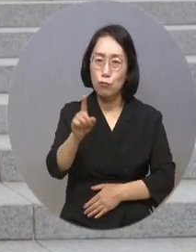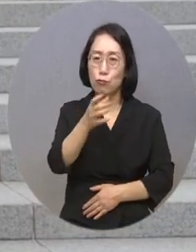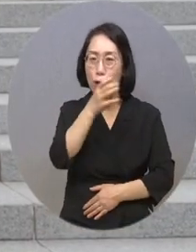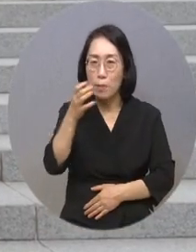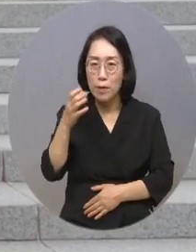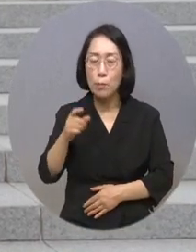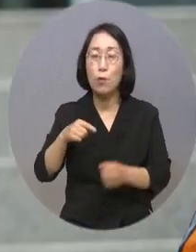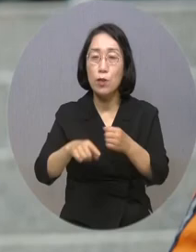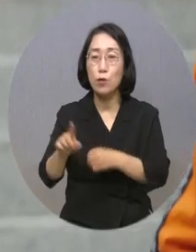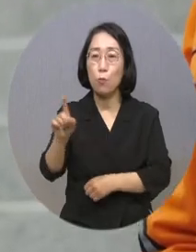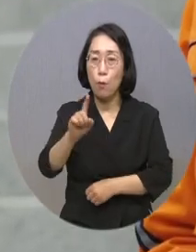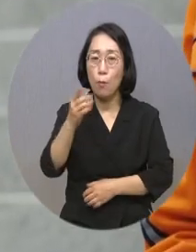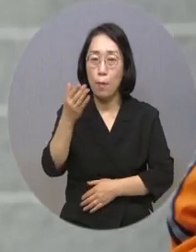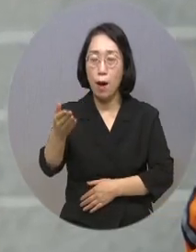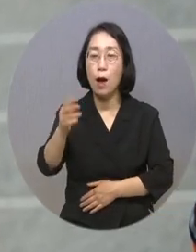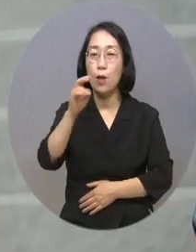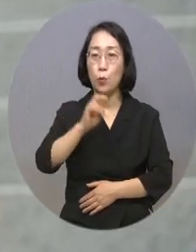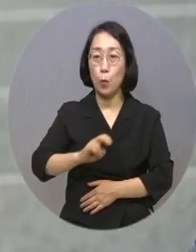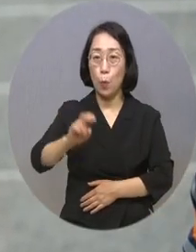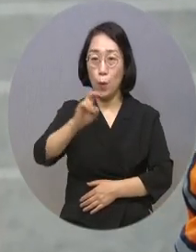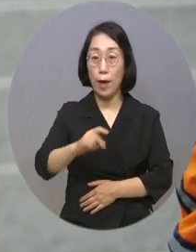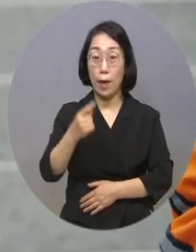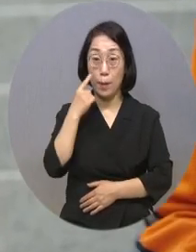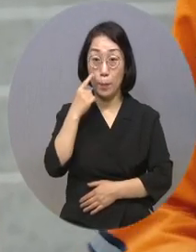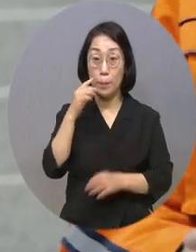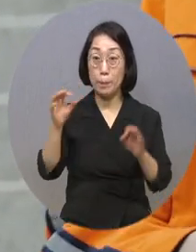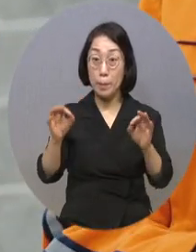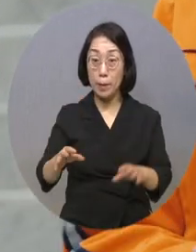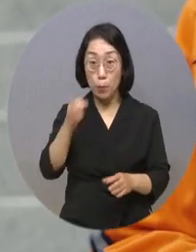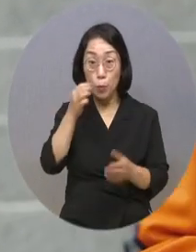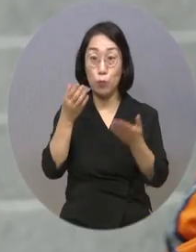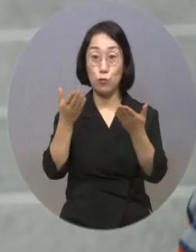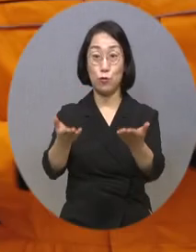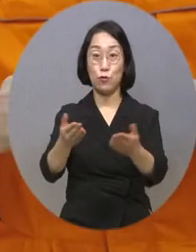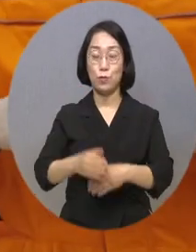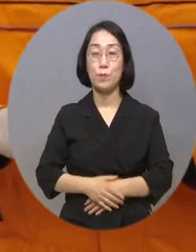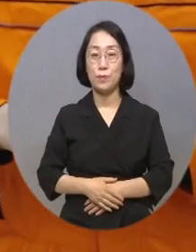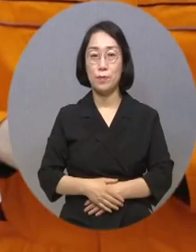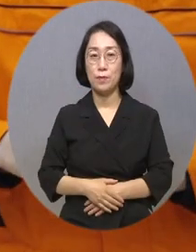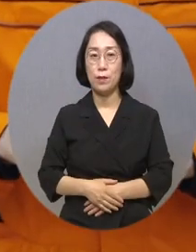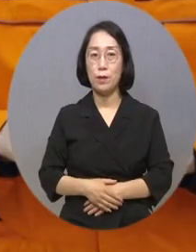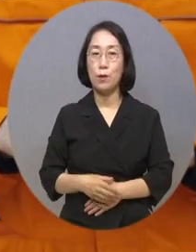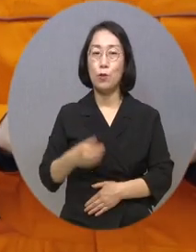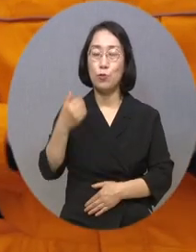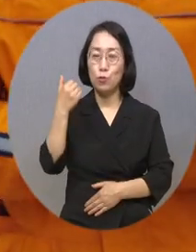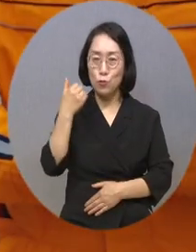이유를 한번 대보아라. 품바 노래 한 소절 짧게 할까요? 오, 기대됩니다. 누가